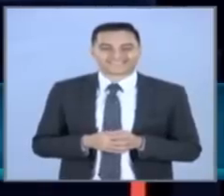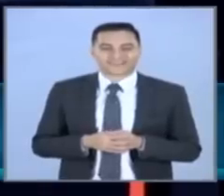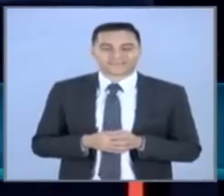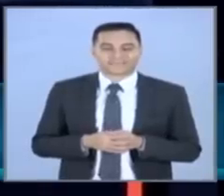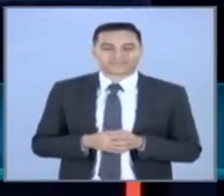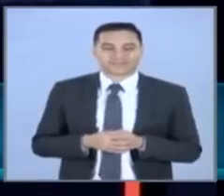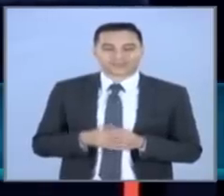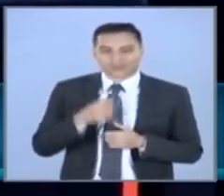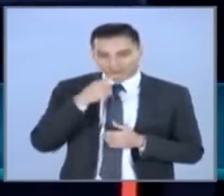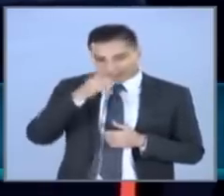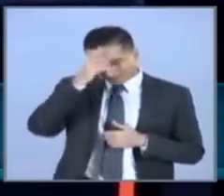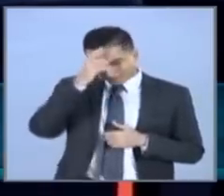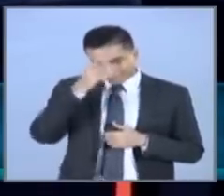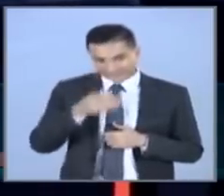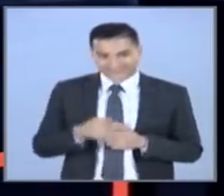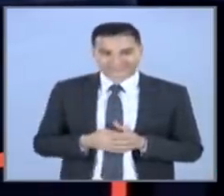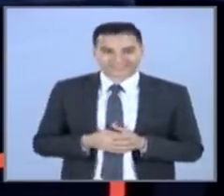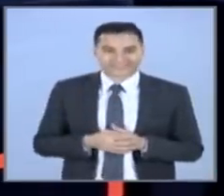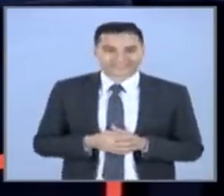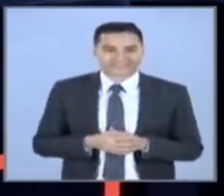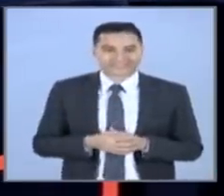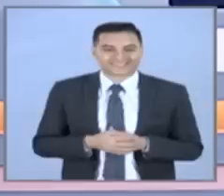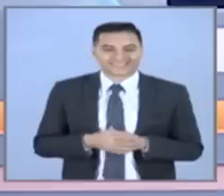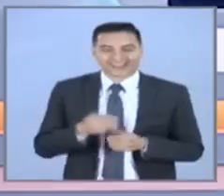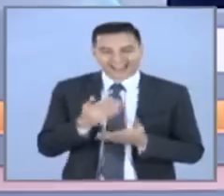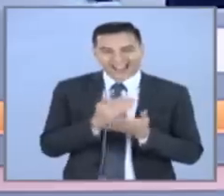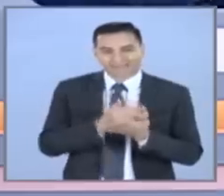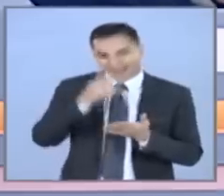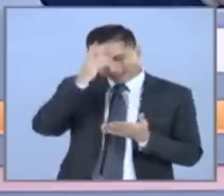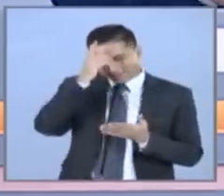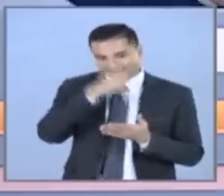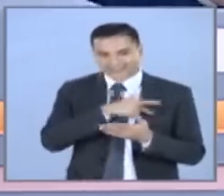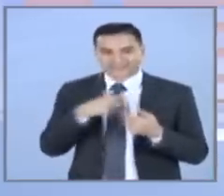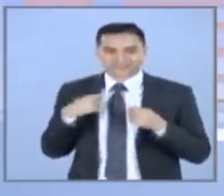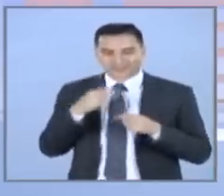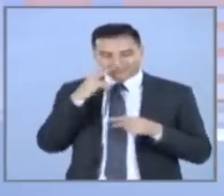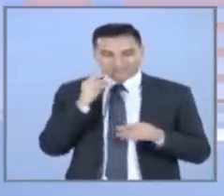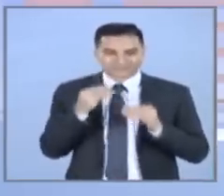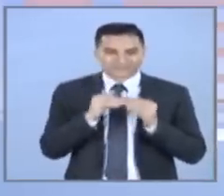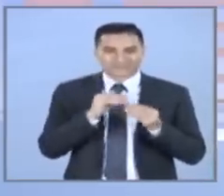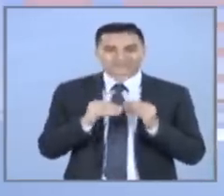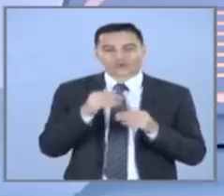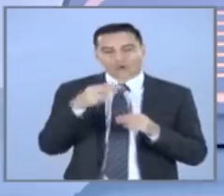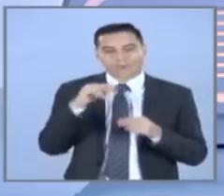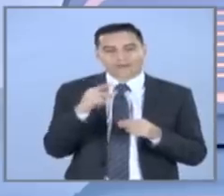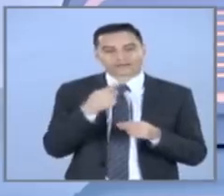كنت هتقول المانيا الاول. اول ما سمعت حروب الخلافه في السنه دي انا عارف ان اسبانيا كان فيها حروب خلافه. برافو عليك يا عمر.